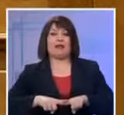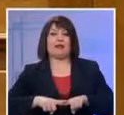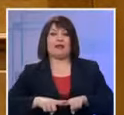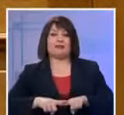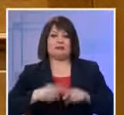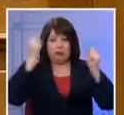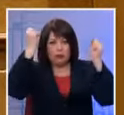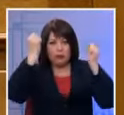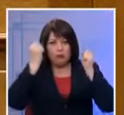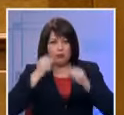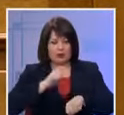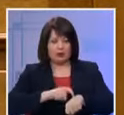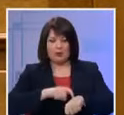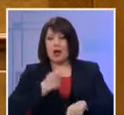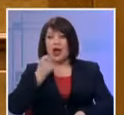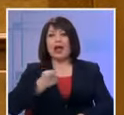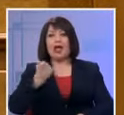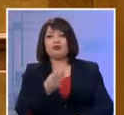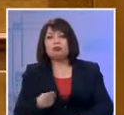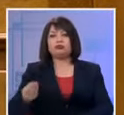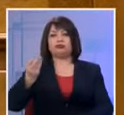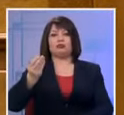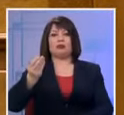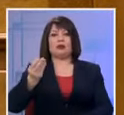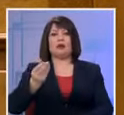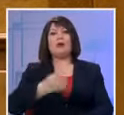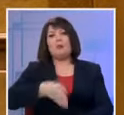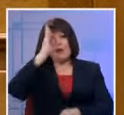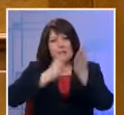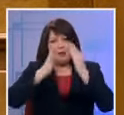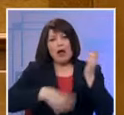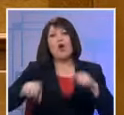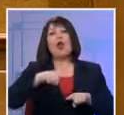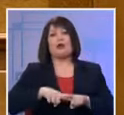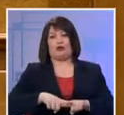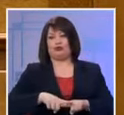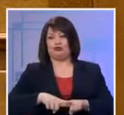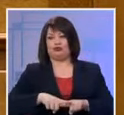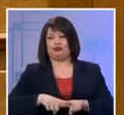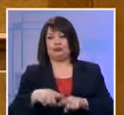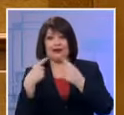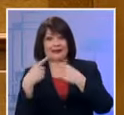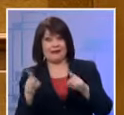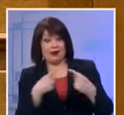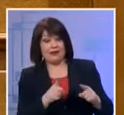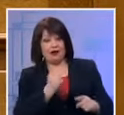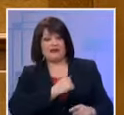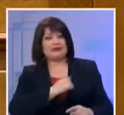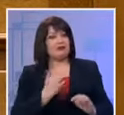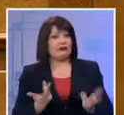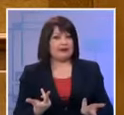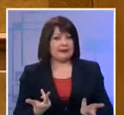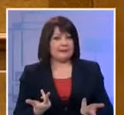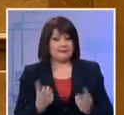χρόνο. Ανεβαίνει ο λογαριασμός. Τον πληρώνει ο ελληνικός λαός. Η διαφορά της θέσης